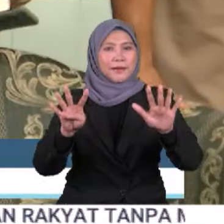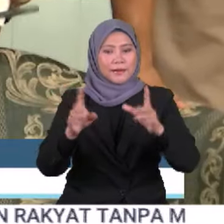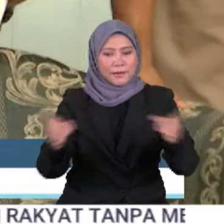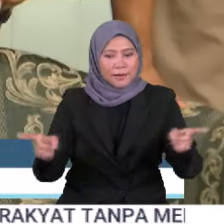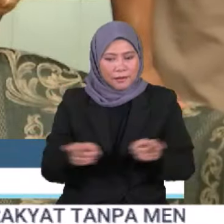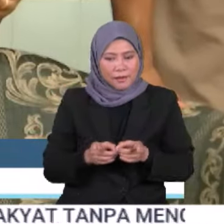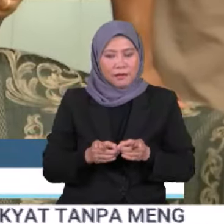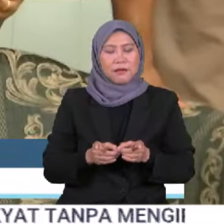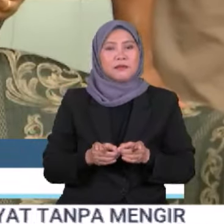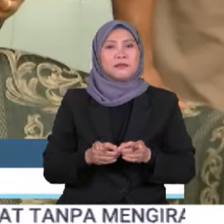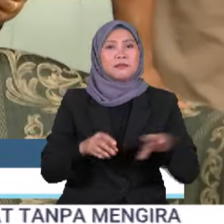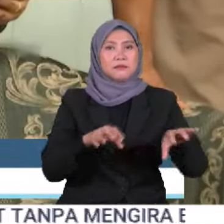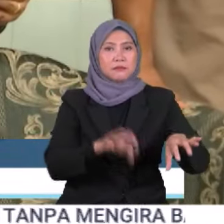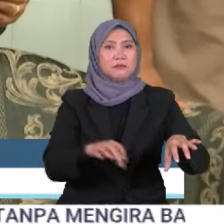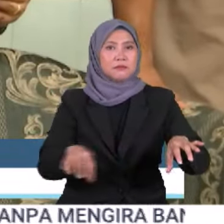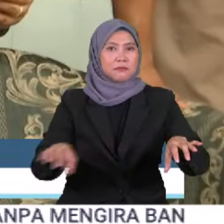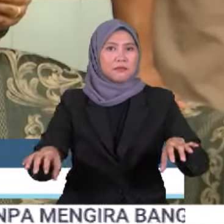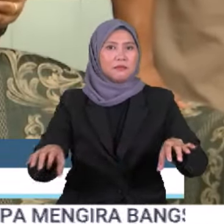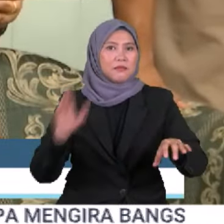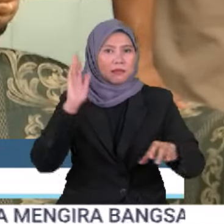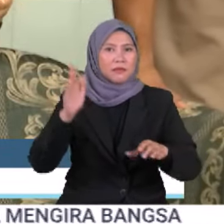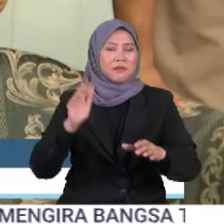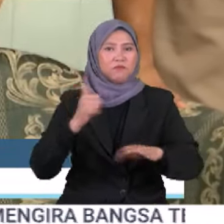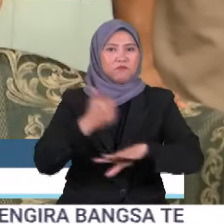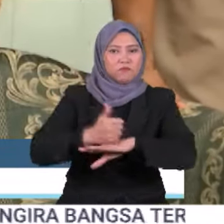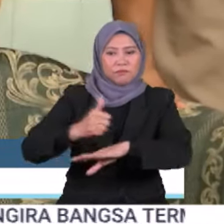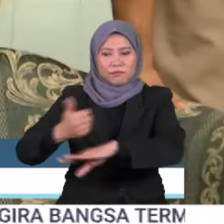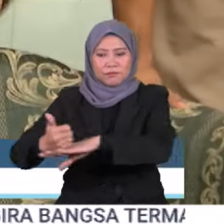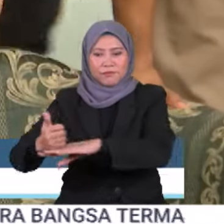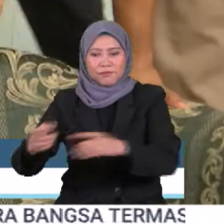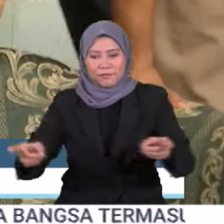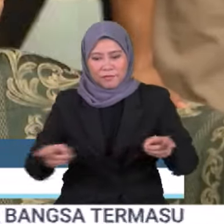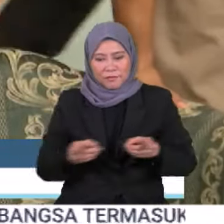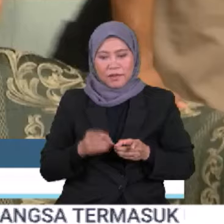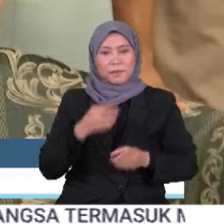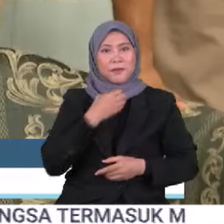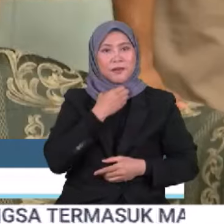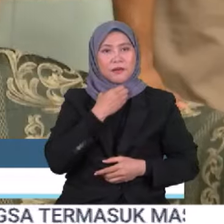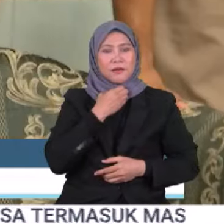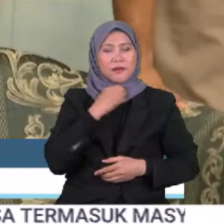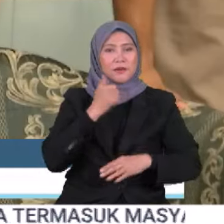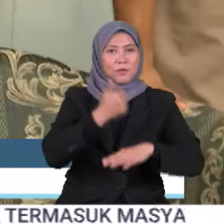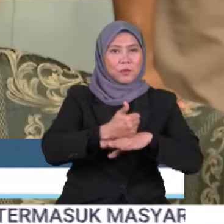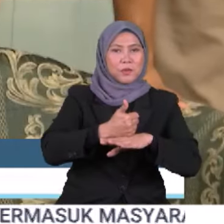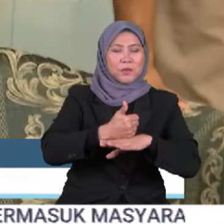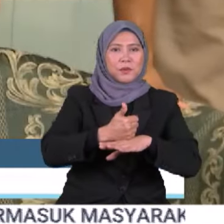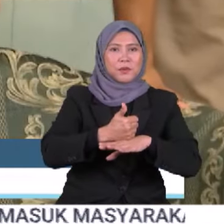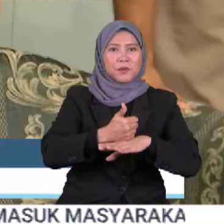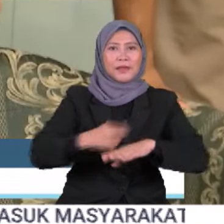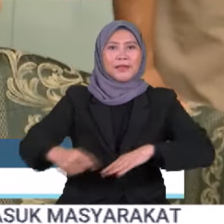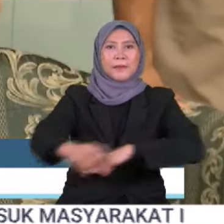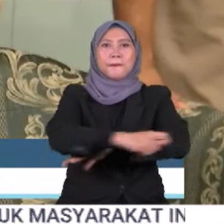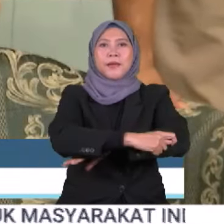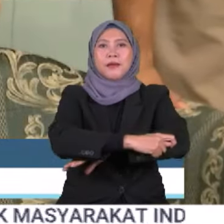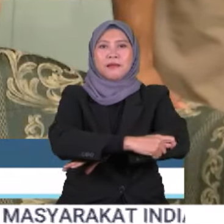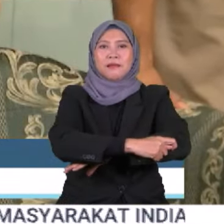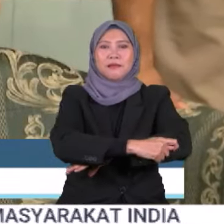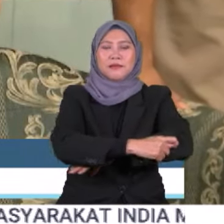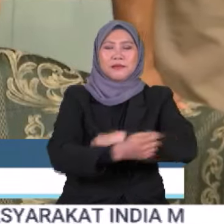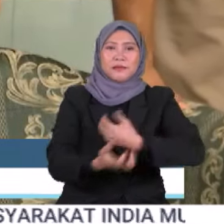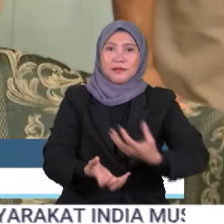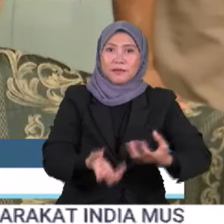kita akan buat sehingga 15 daerah lah. Wanita ini. Di setiap daerah di Negeri Perak ini kita akan tubuhkan taman angkat dan